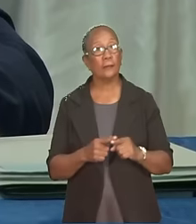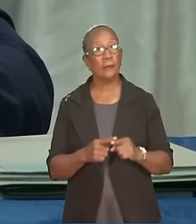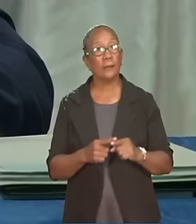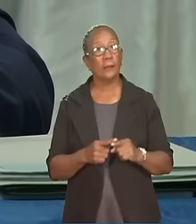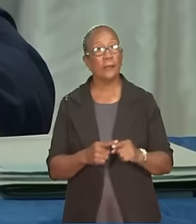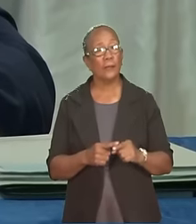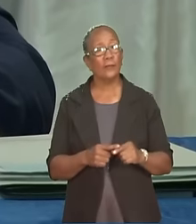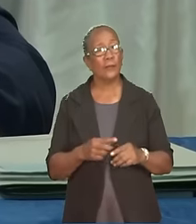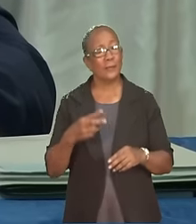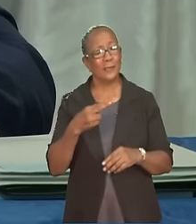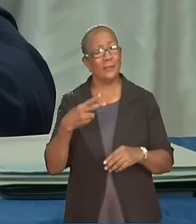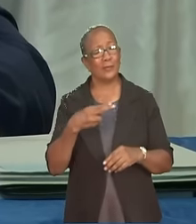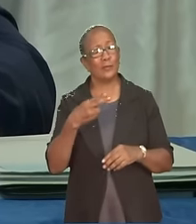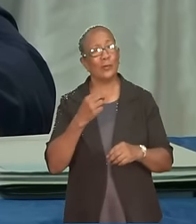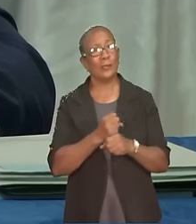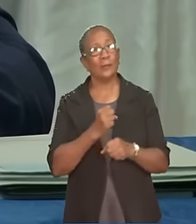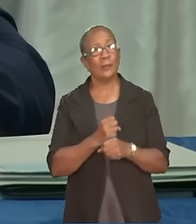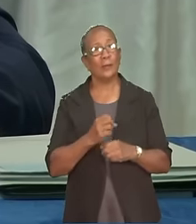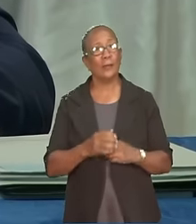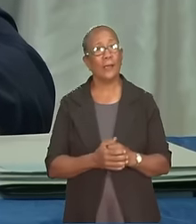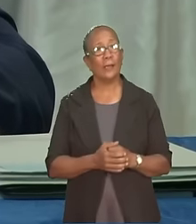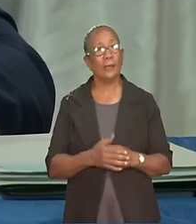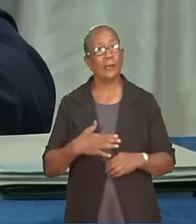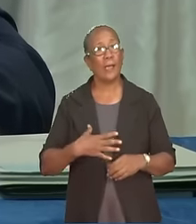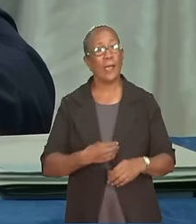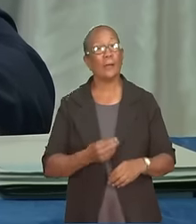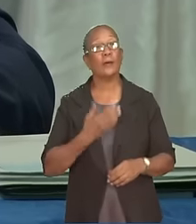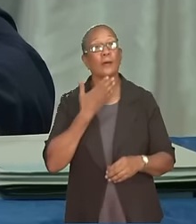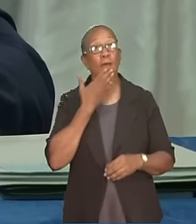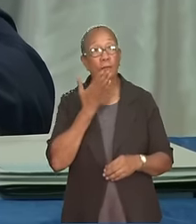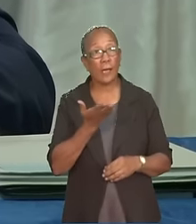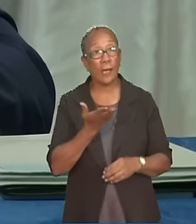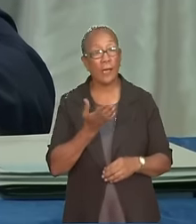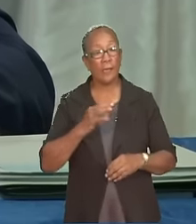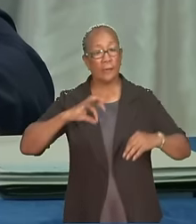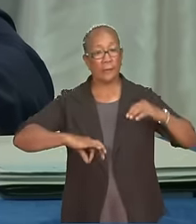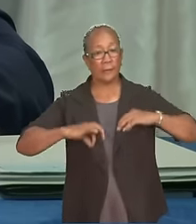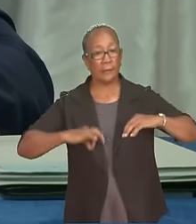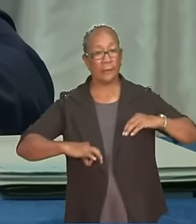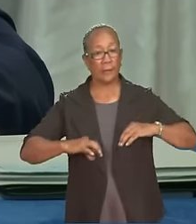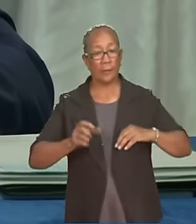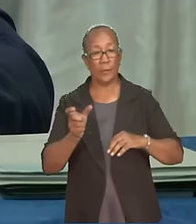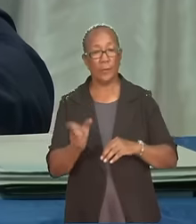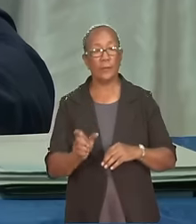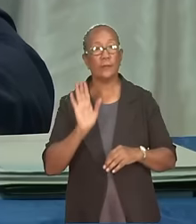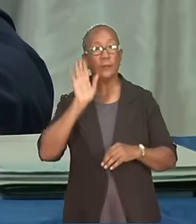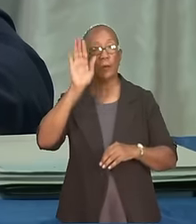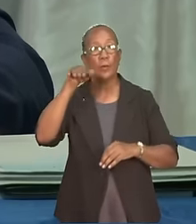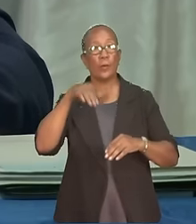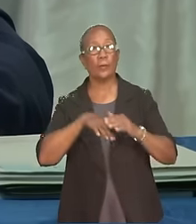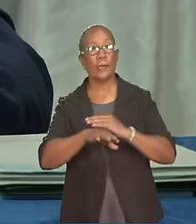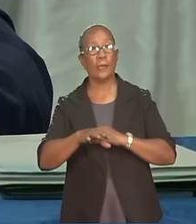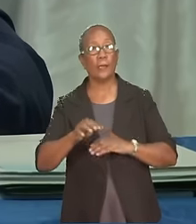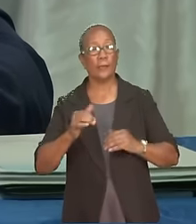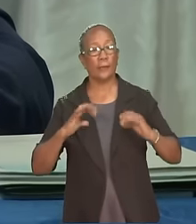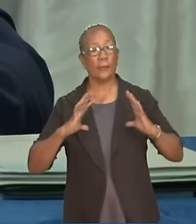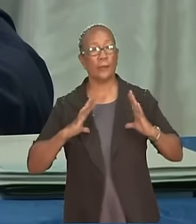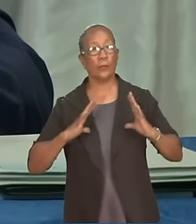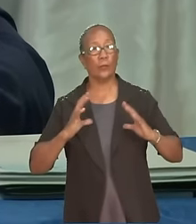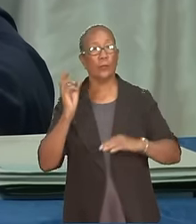storend gewerkt. Ik heb toen gevraagd dat de minister van Buitenlandse Zaken en de directeur van